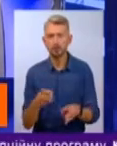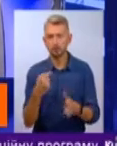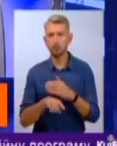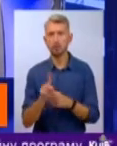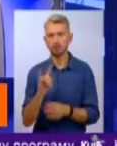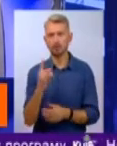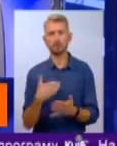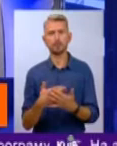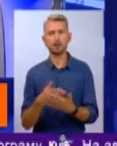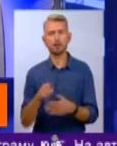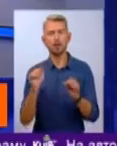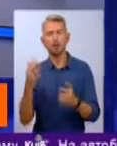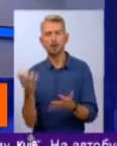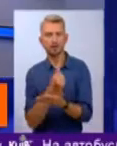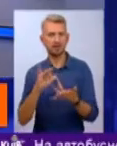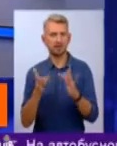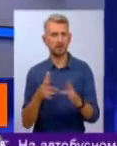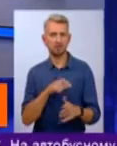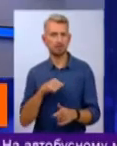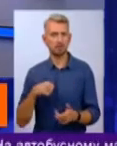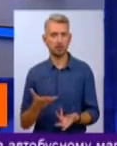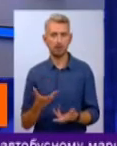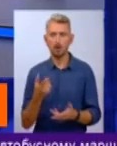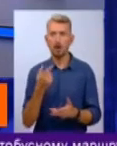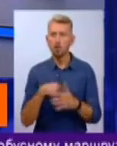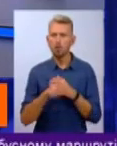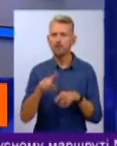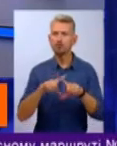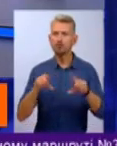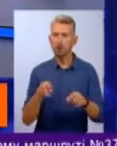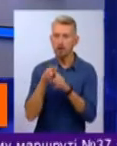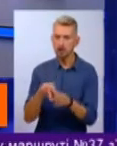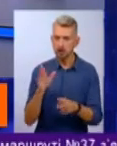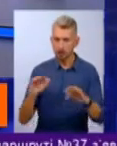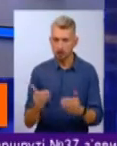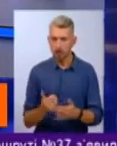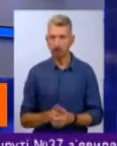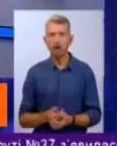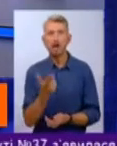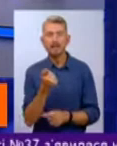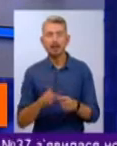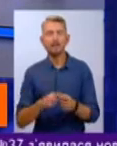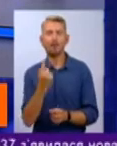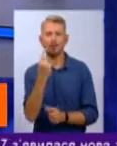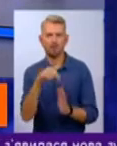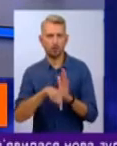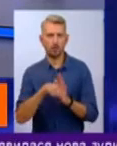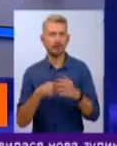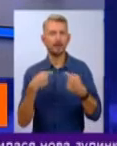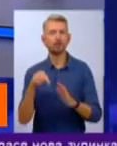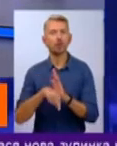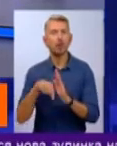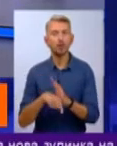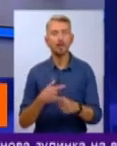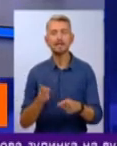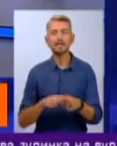вона, ну, наприклад, їх може знайти в інтернеті. Тобто але у цій школі навантаження буде значно менше? Це один контекст. Інший контекст –